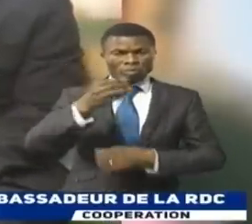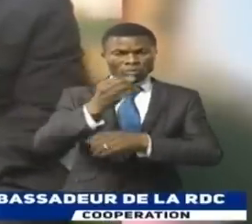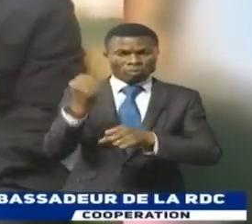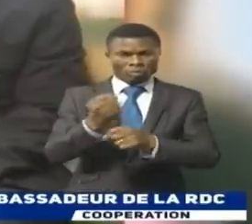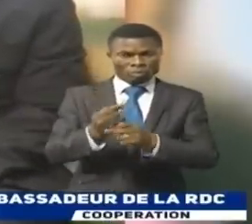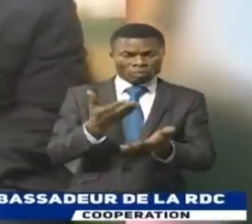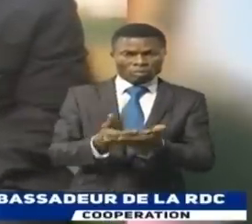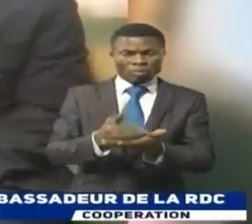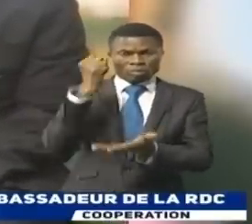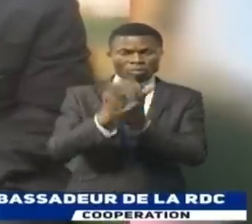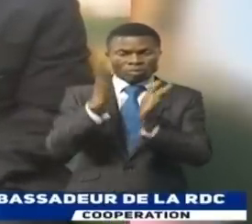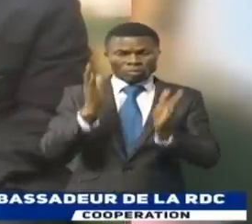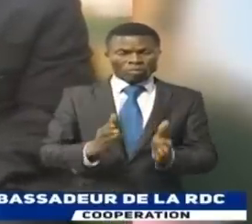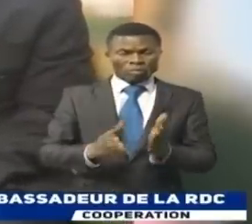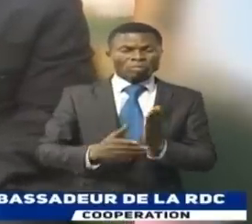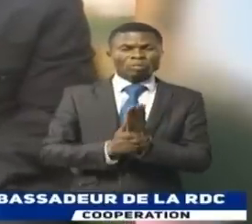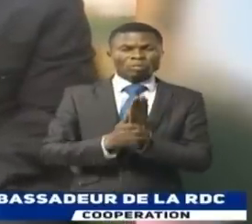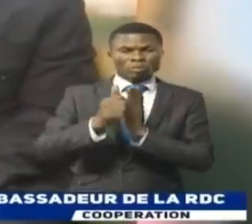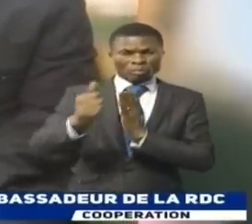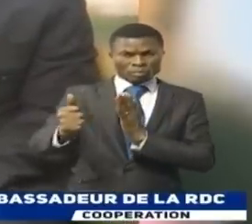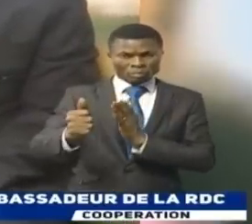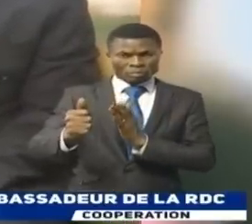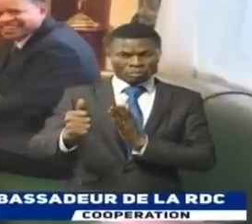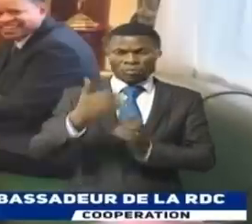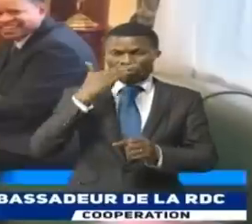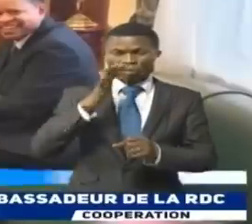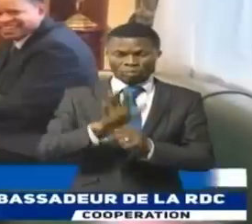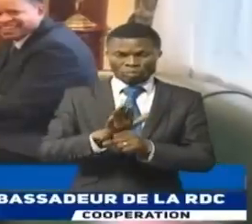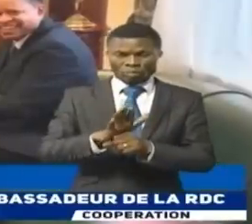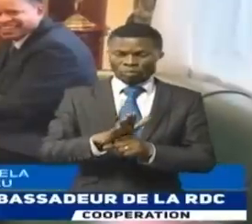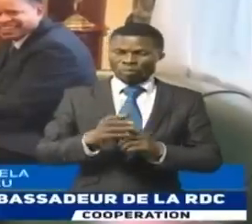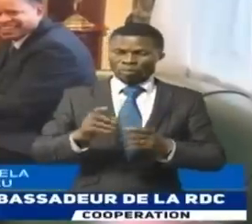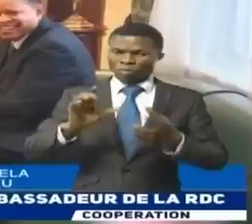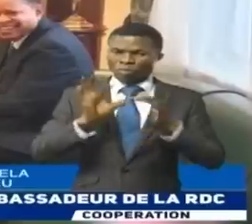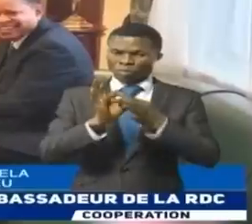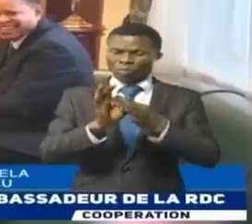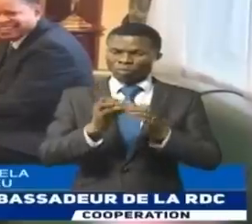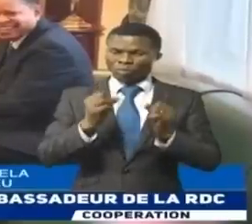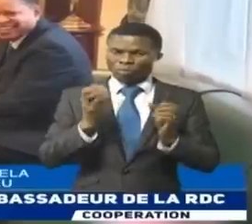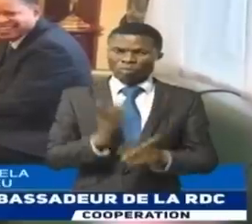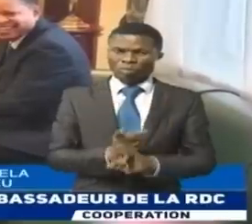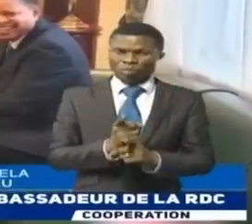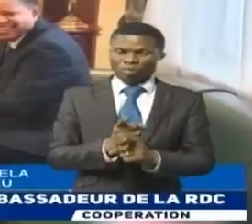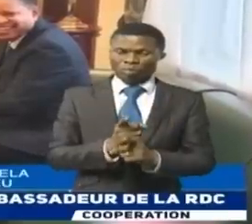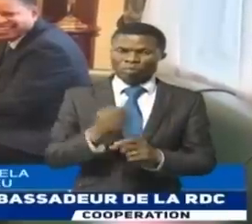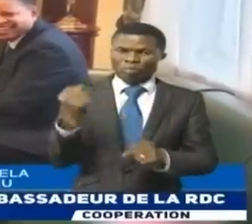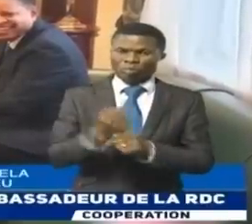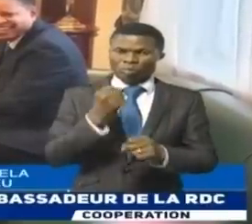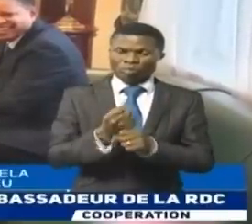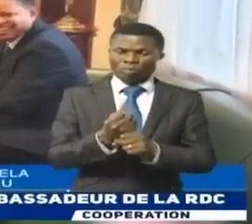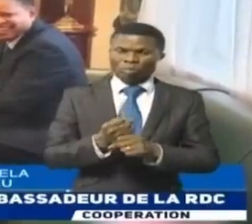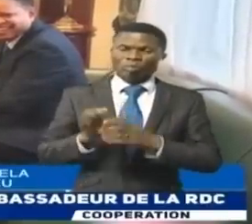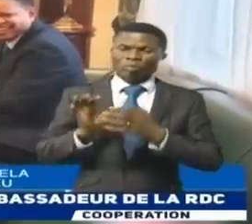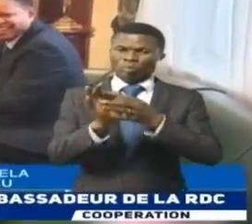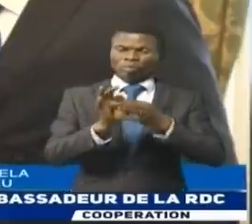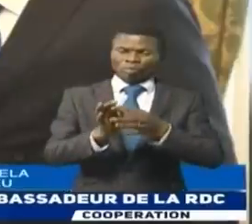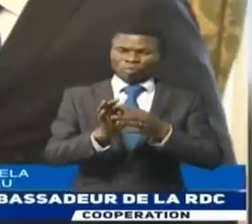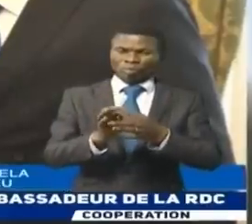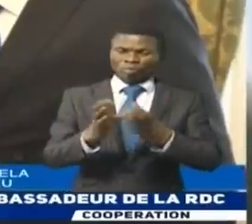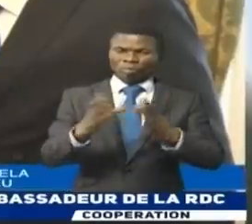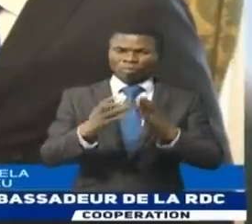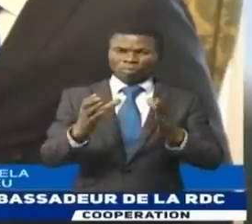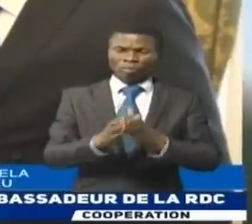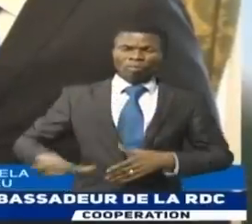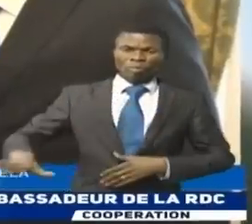d'un diplomate de carrière et l'a rassuré de sa parfaite collaboration pour le raffermissement de la coopération avec